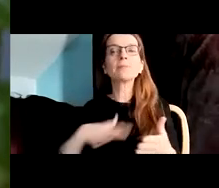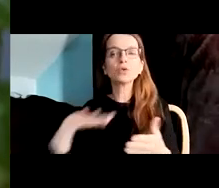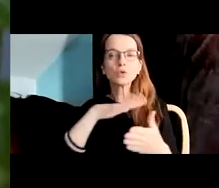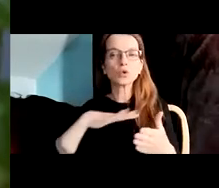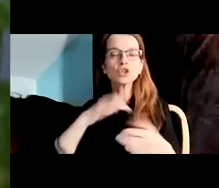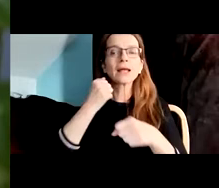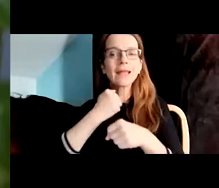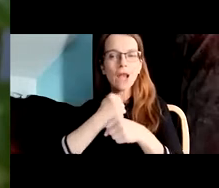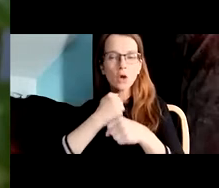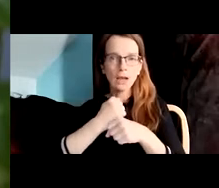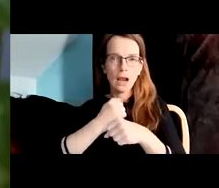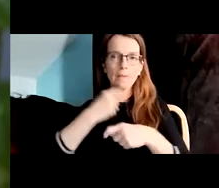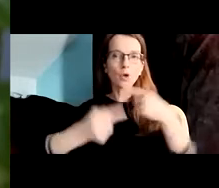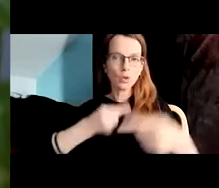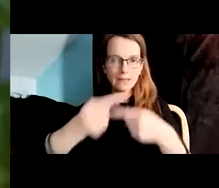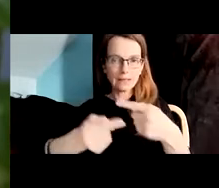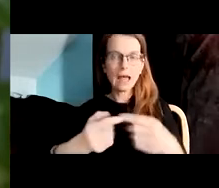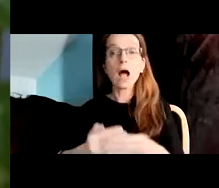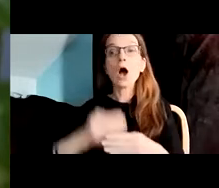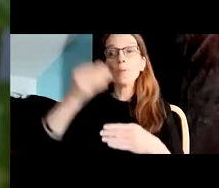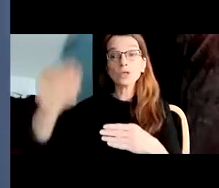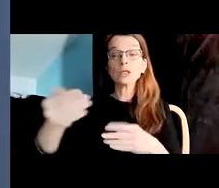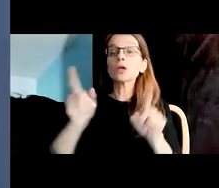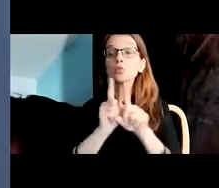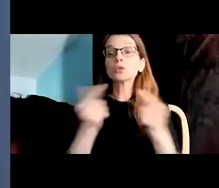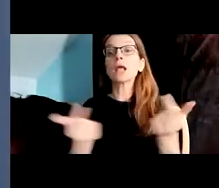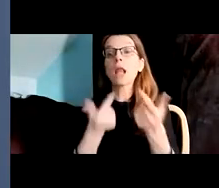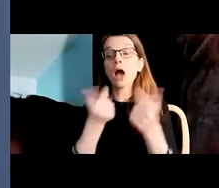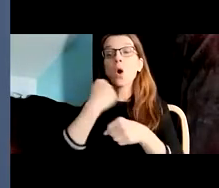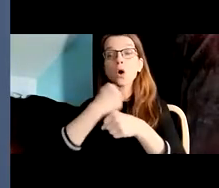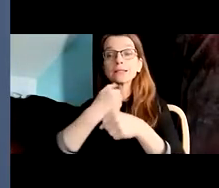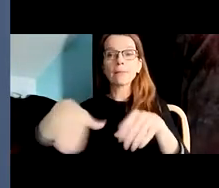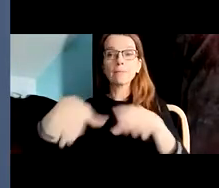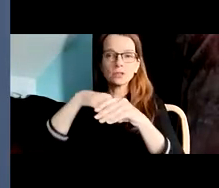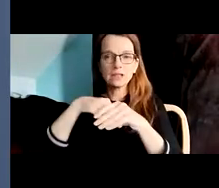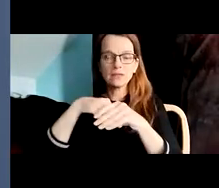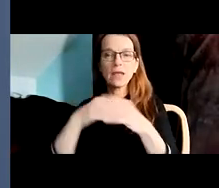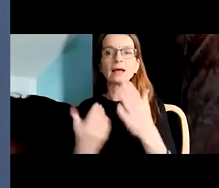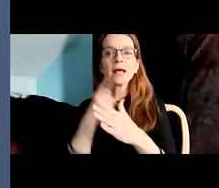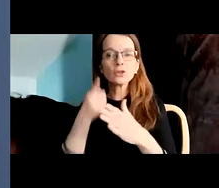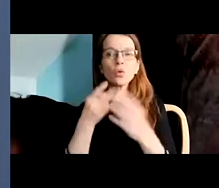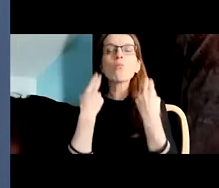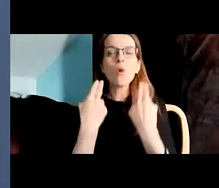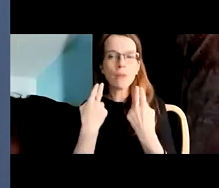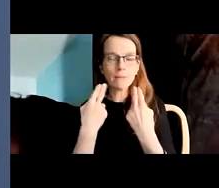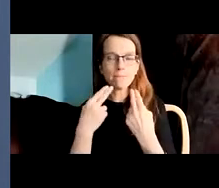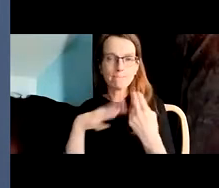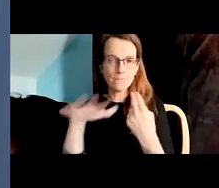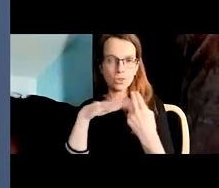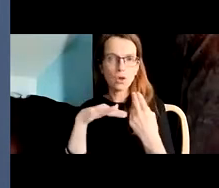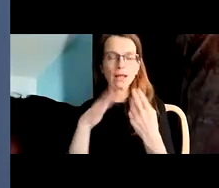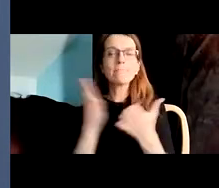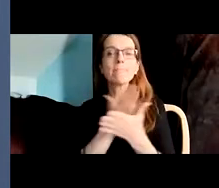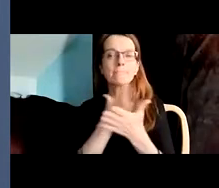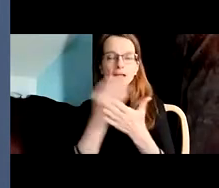delovnega procesa, kasneje lahko tudi zaposlitve. Zanje je pomembno, da so tekom